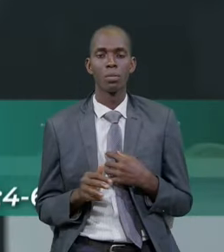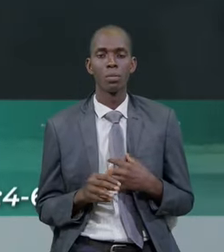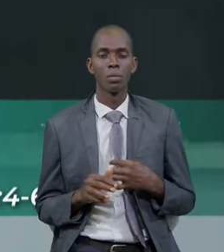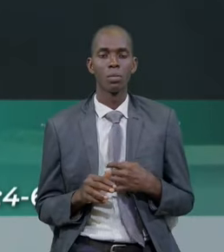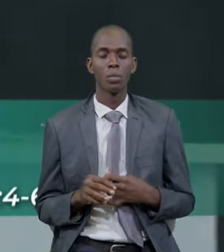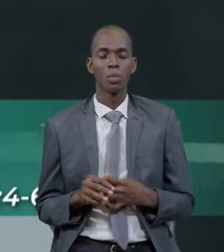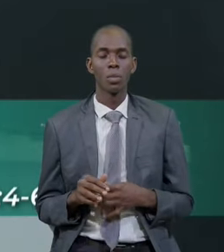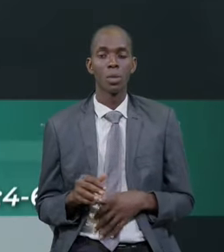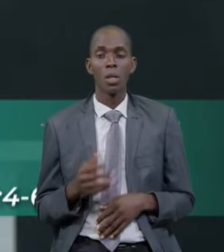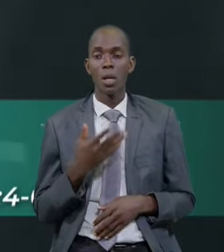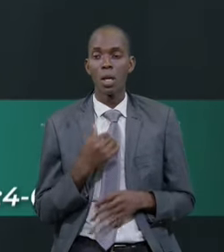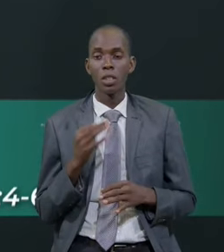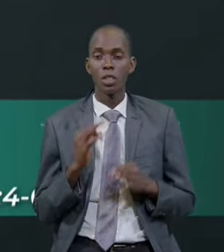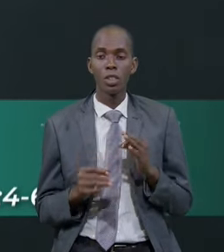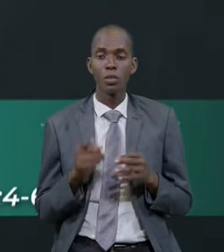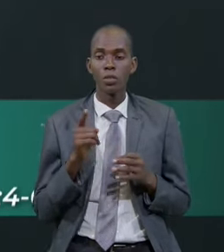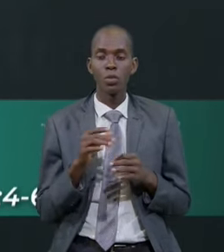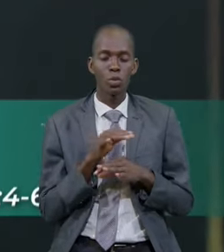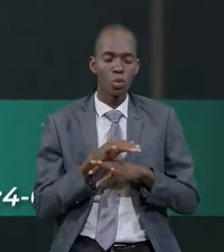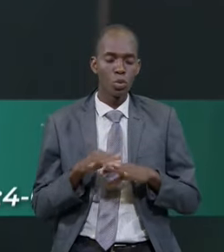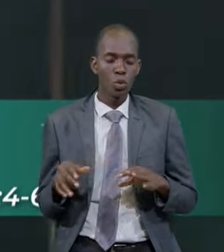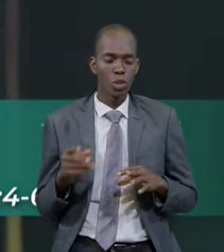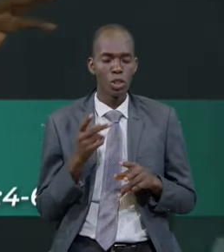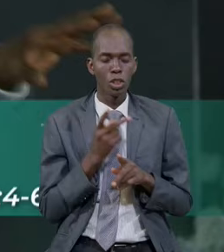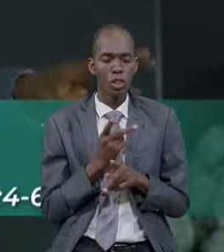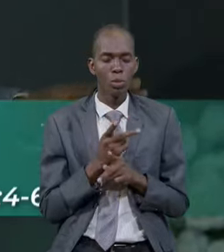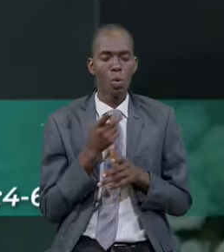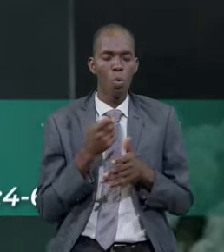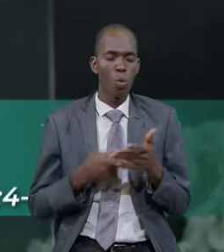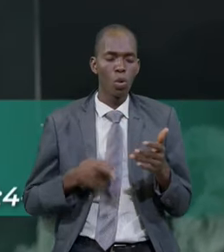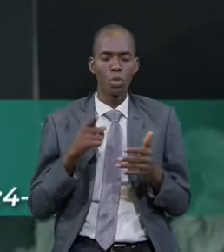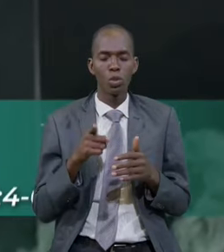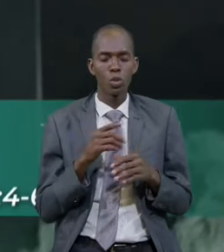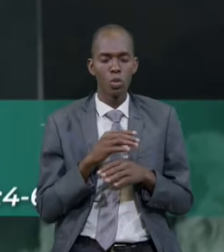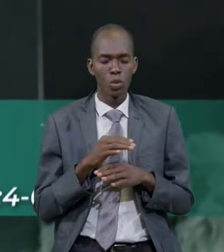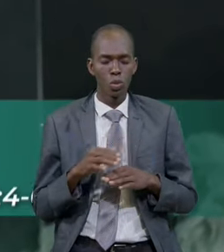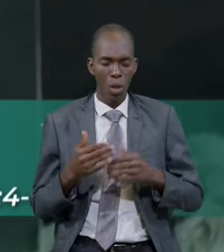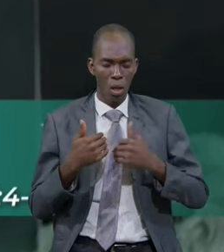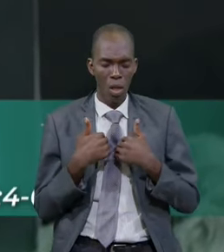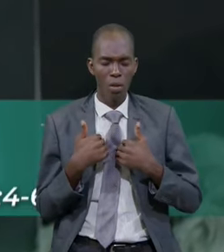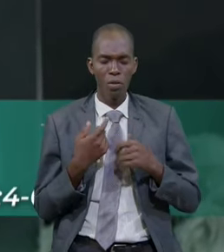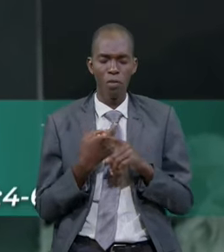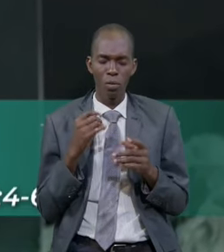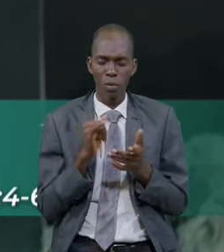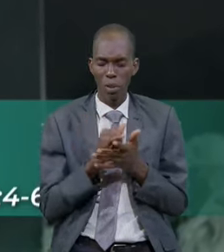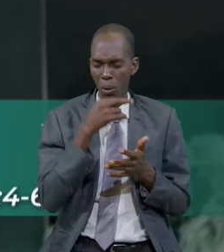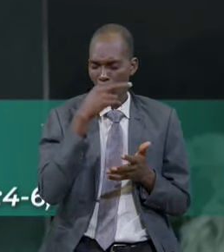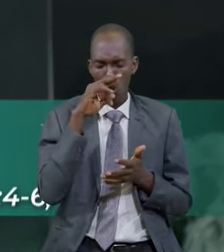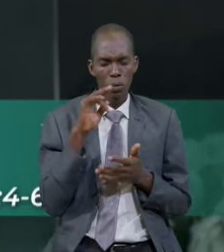Et si vous ne gardez pas ce que vous avez loin de ce voleur qui vient